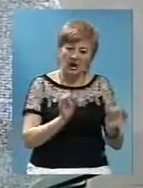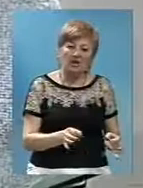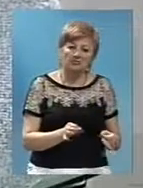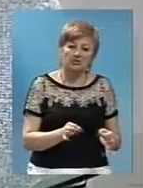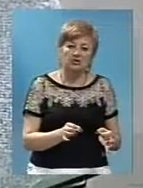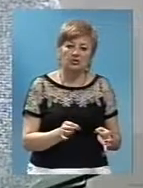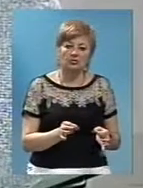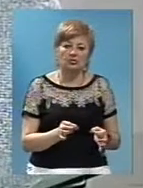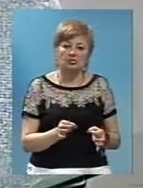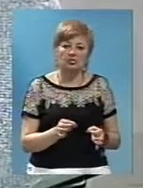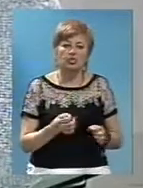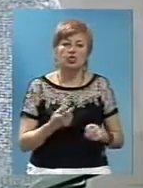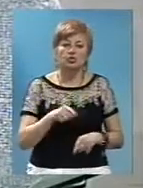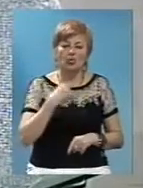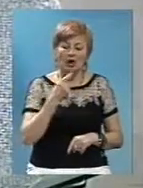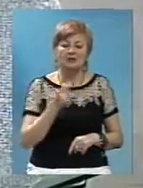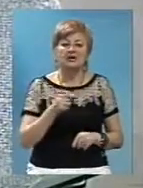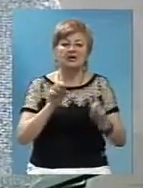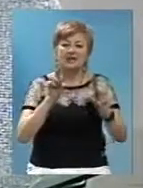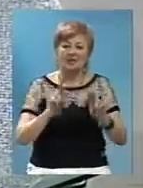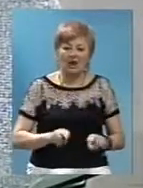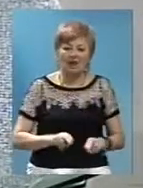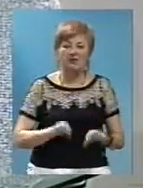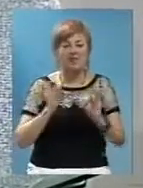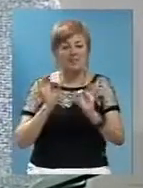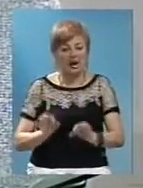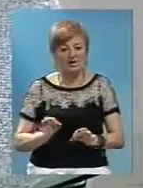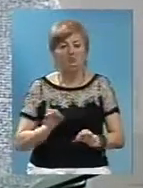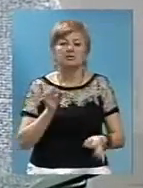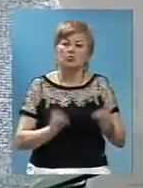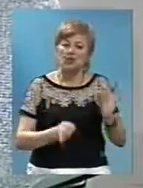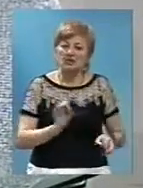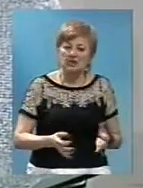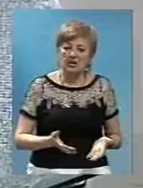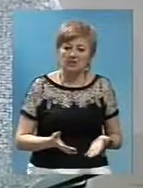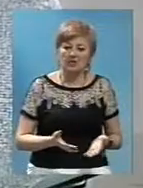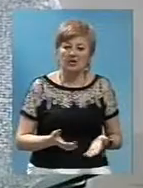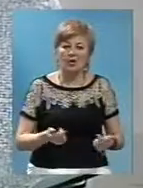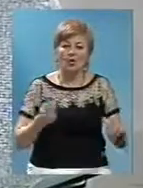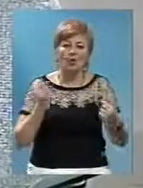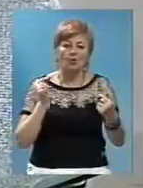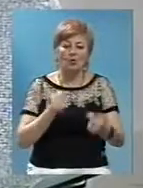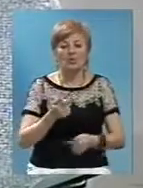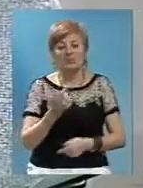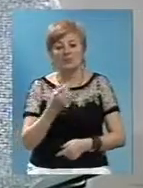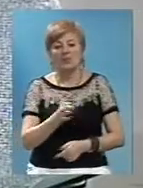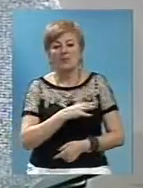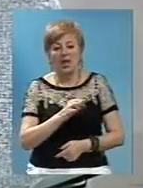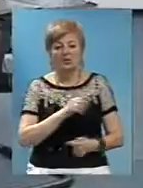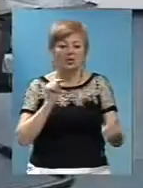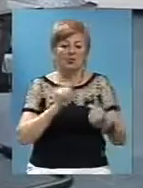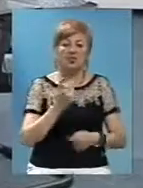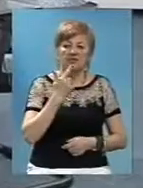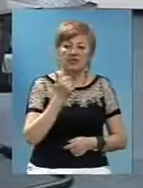І те, що ми кажемо, права, правда, справедлива, вони проти білих, проти червоних. Що це?